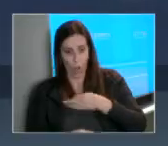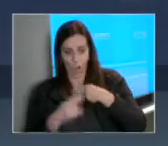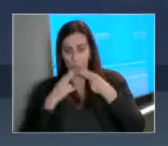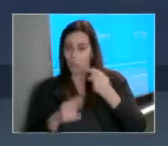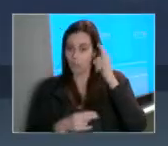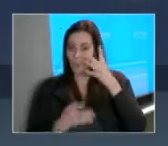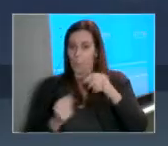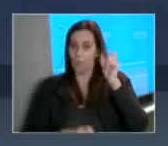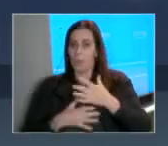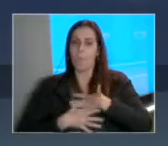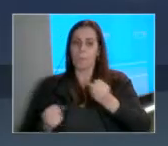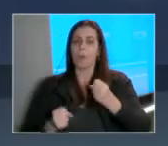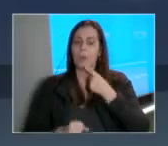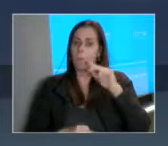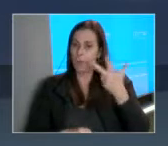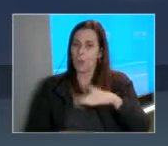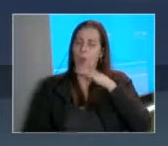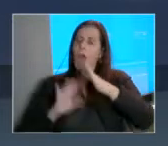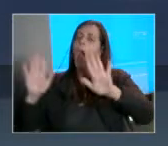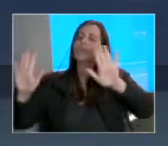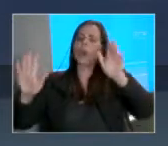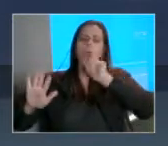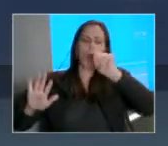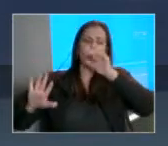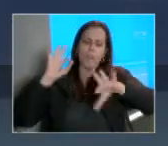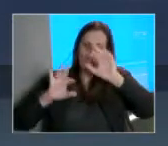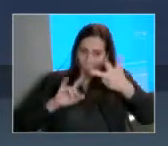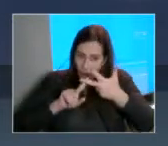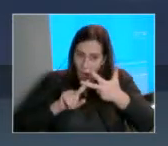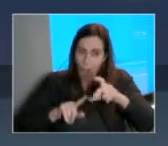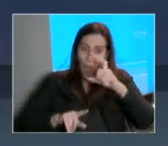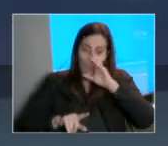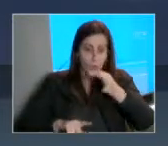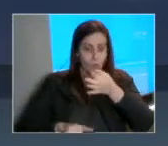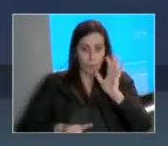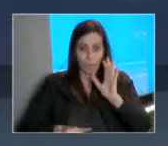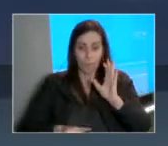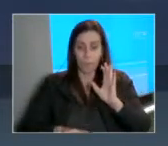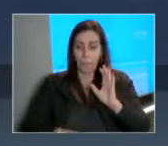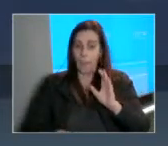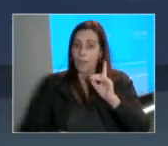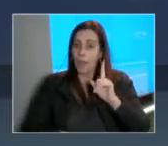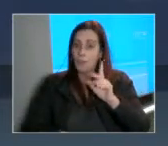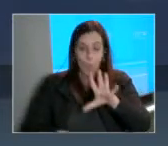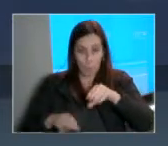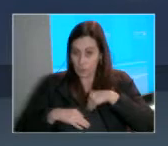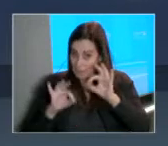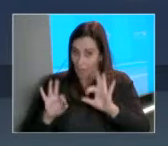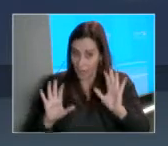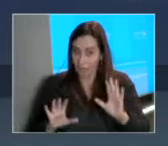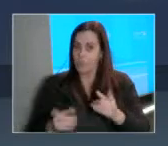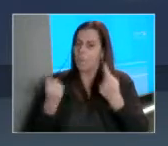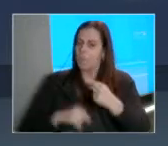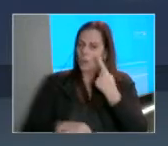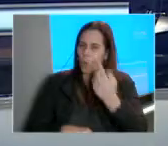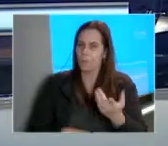אסביר. כי אני חושב שהרבה אנשים נמאס להם, אומרים פעם שלישית, חלס, אין שינוי, לא מתאים לנו. בקרב הערבים, שאלת, אני עונה. אבל... אז זה שאת לא מסכימה איתי, זה בסדר. מאיפה זה